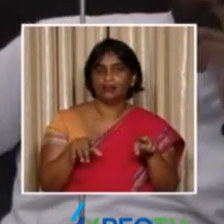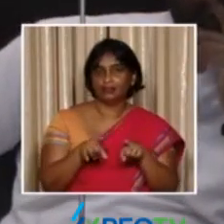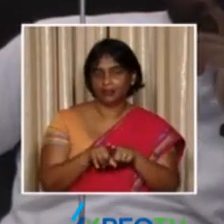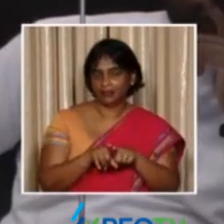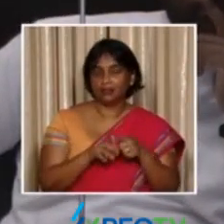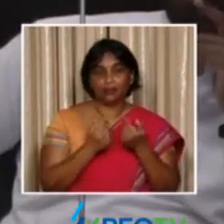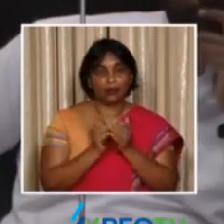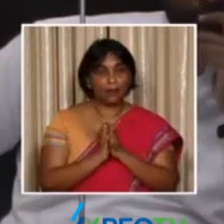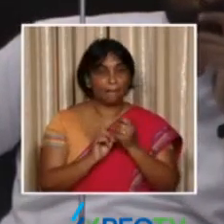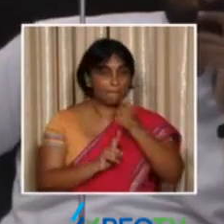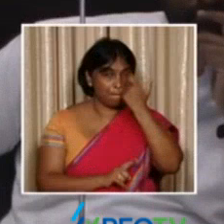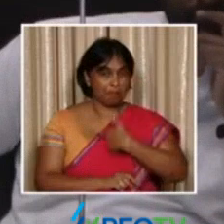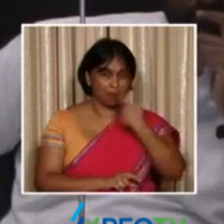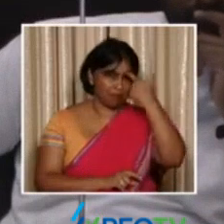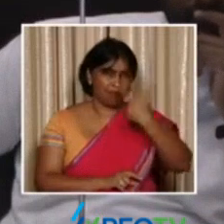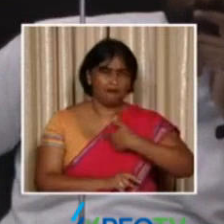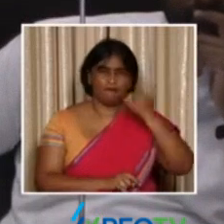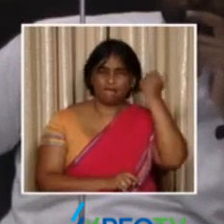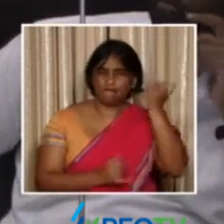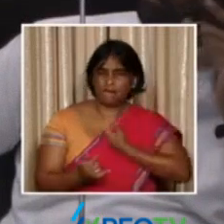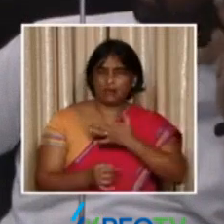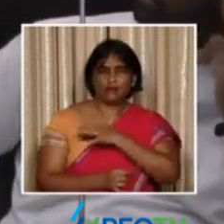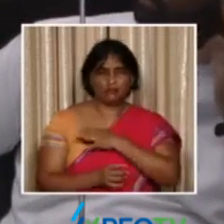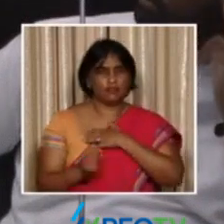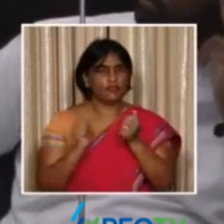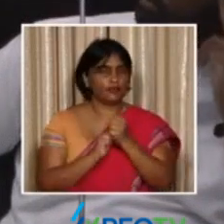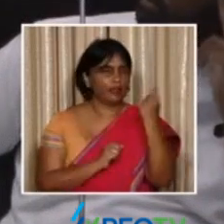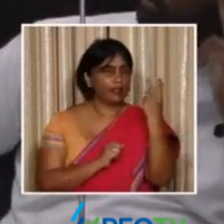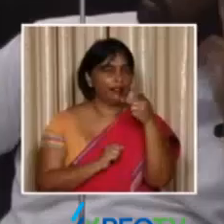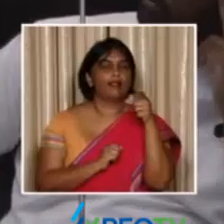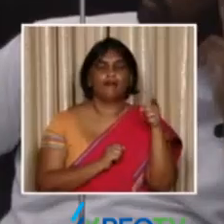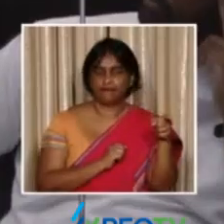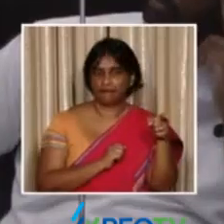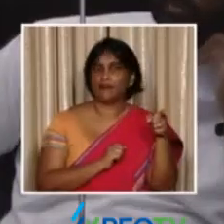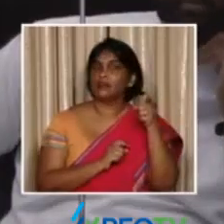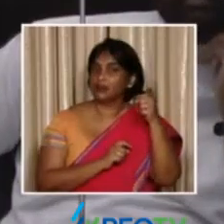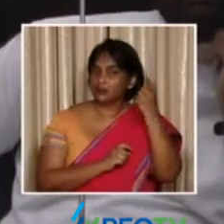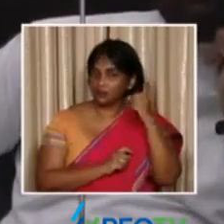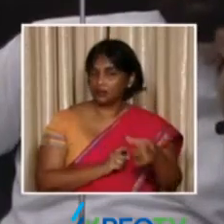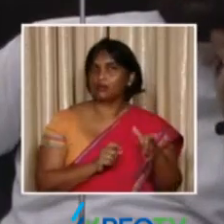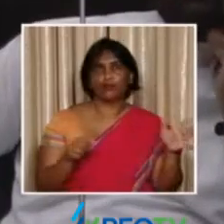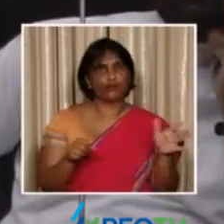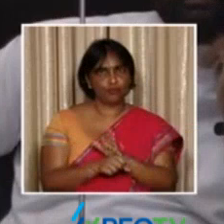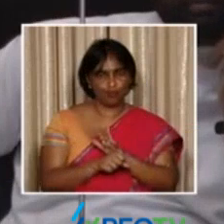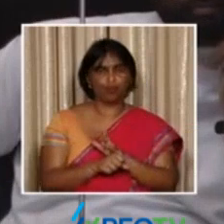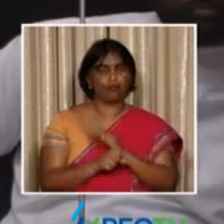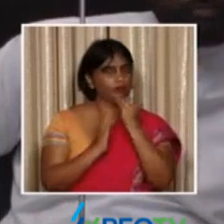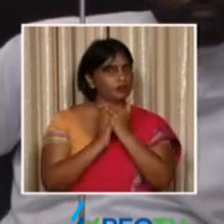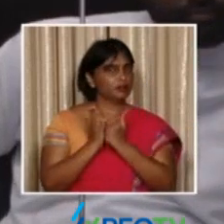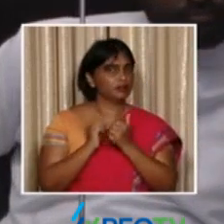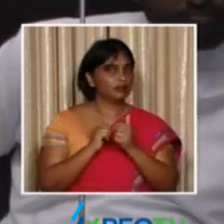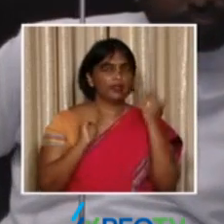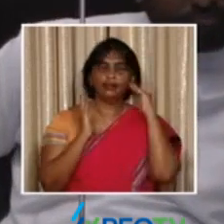මම් පිළිබඳව දැඩි වෛරයෙන් ක්‍රෝධයෙන් ද්වේෂයෙන් කතා කරන වැඩ කරන කීප දෙනෙක් ඉන්නවා ඒක නිසා සම්පූර්ණ මේ ඕඩර් පේපර් එකේ